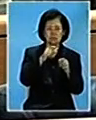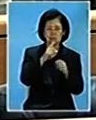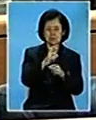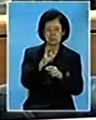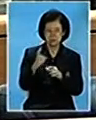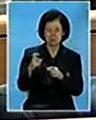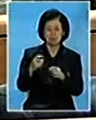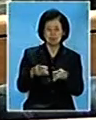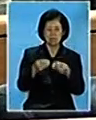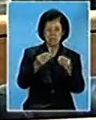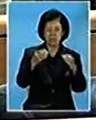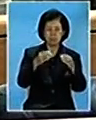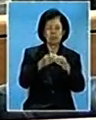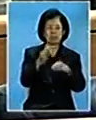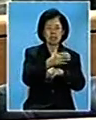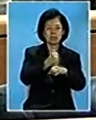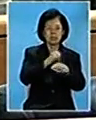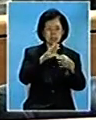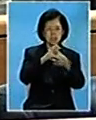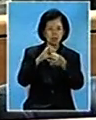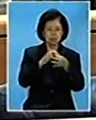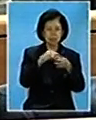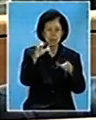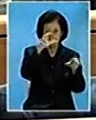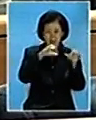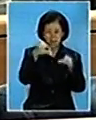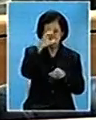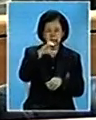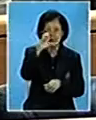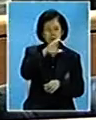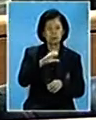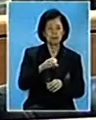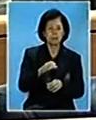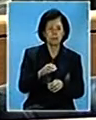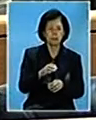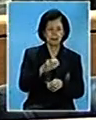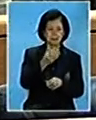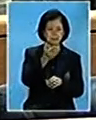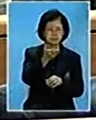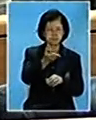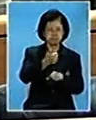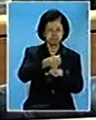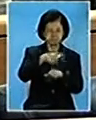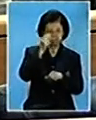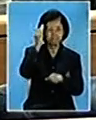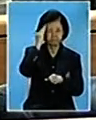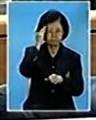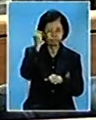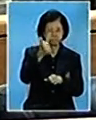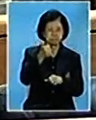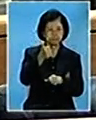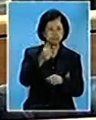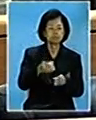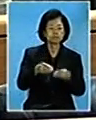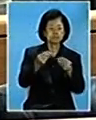พรรคการเมืองเข้ามาเกี่ยวข้องในการสรรหาท่านประธานคงจะทราบดีนะครับว่าอย่างกรณีให้พรรค